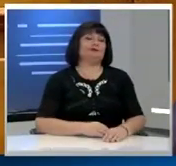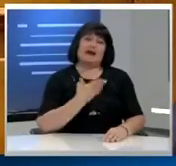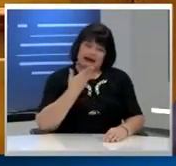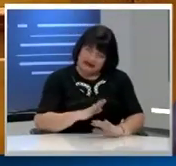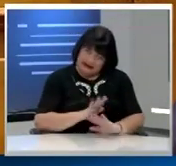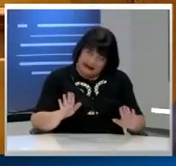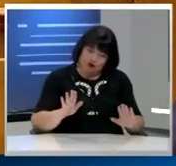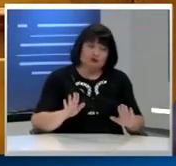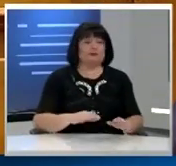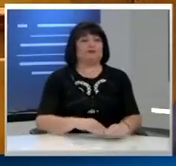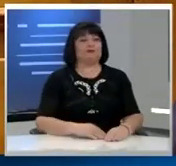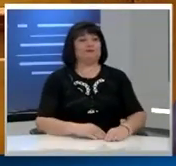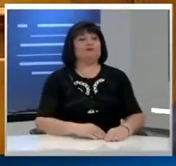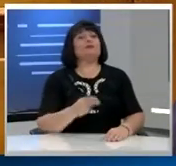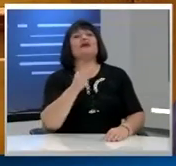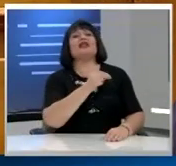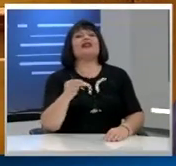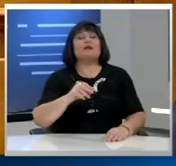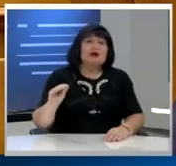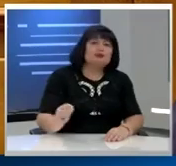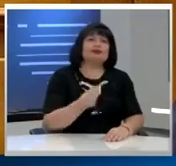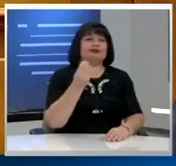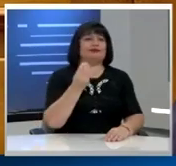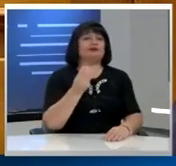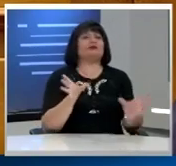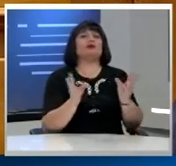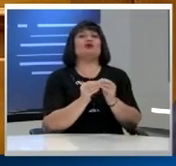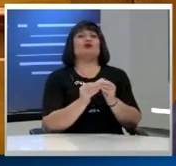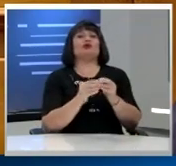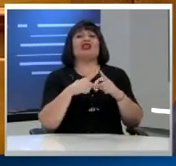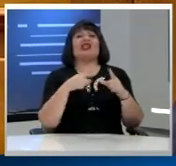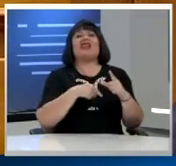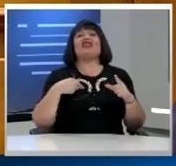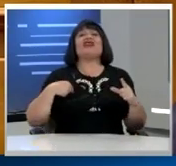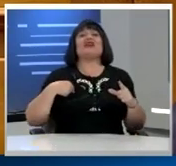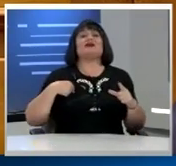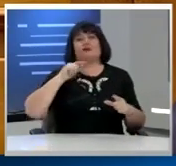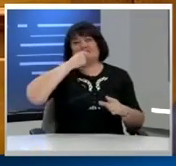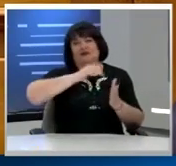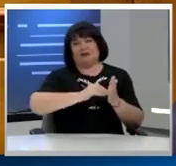Κλείνω με το θέμα που έχει προκύψει σε σχέση με το διοικητή της ΕΕ.